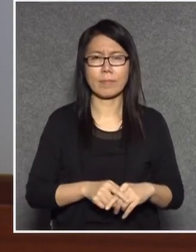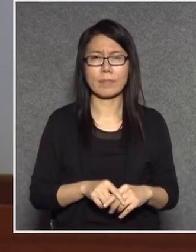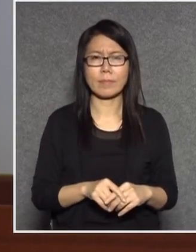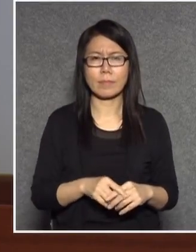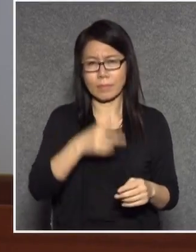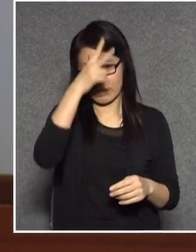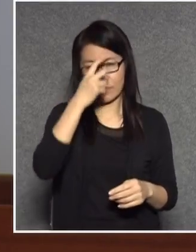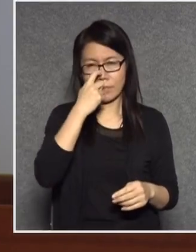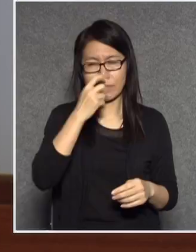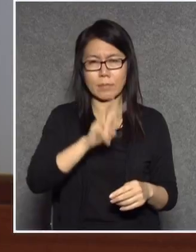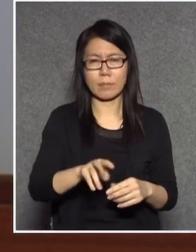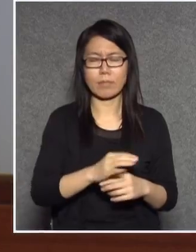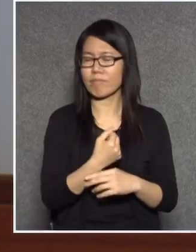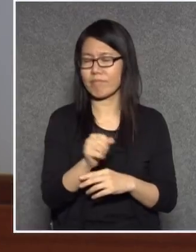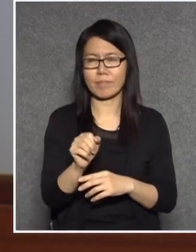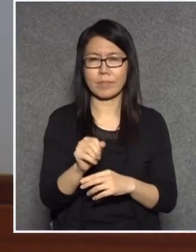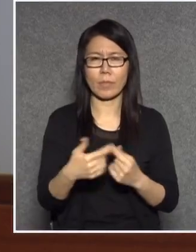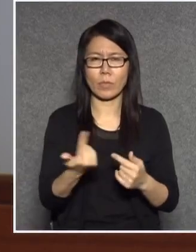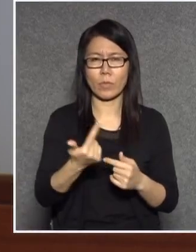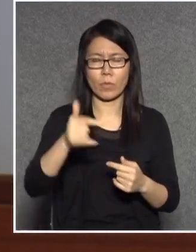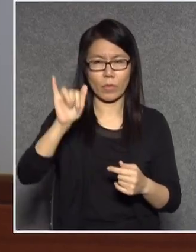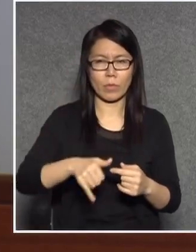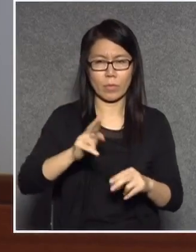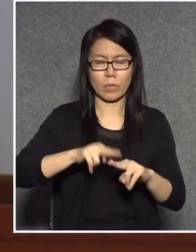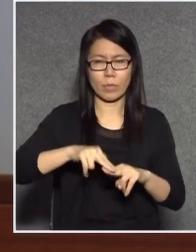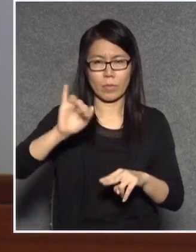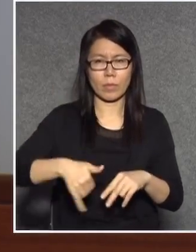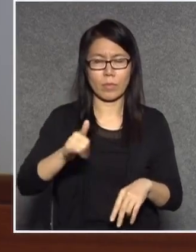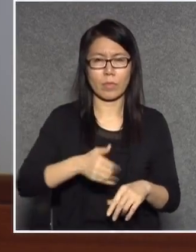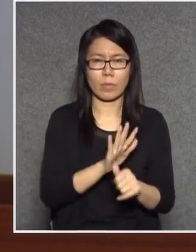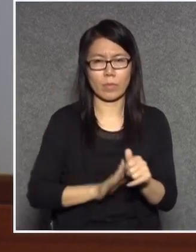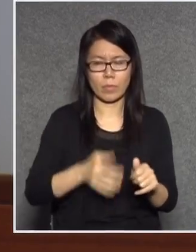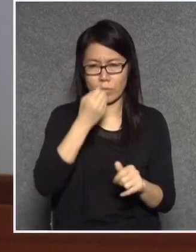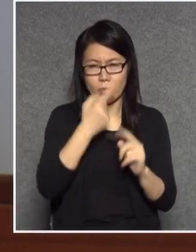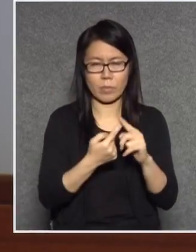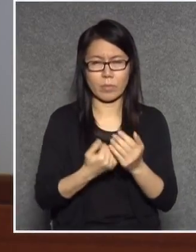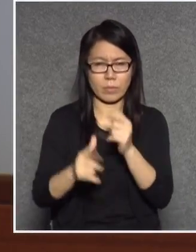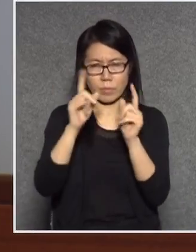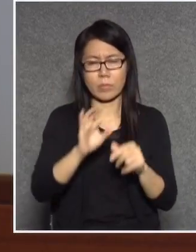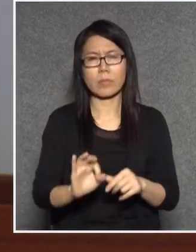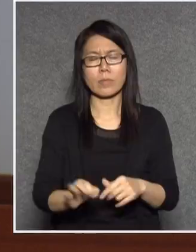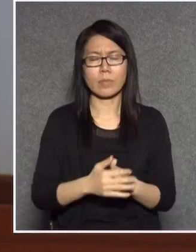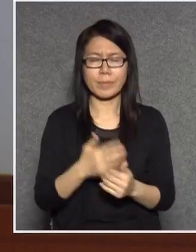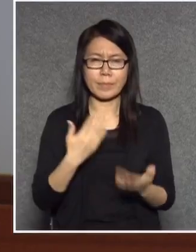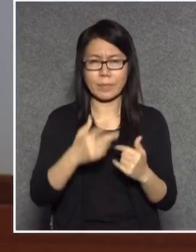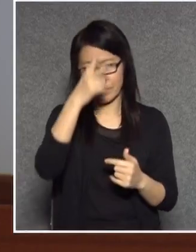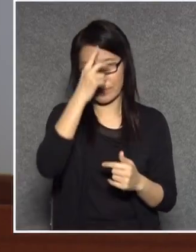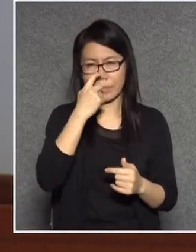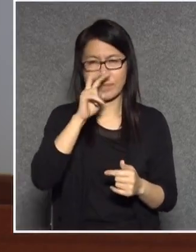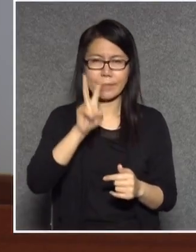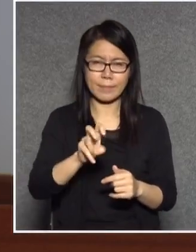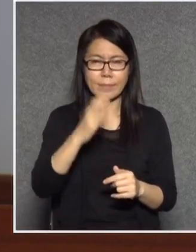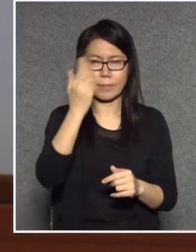英就不承認過多的大陸旅客是影響香港人的日常生活，因為在梁振英眼中的旅遊